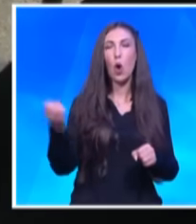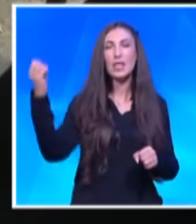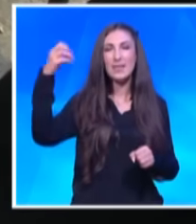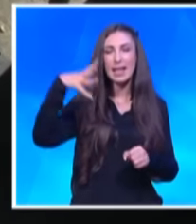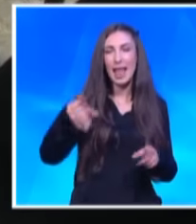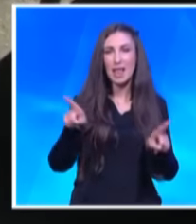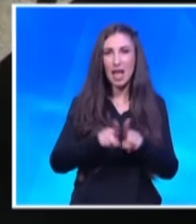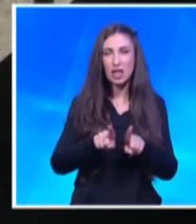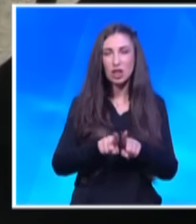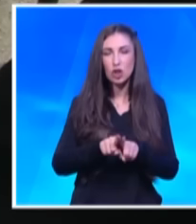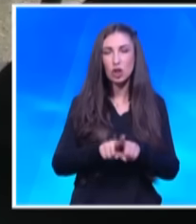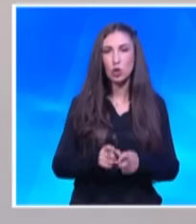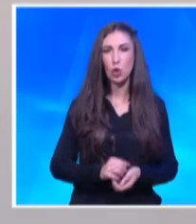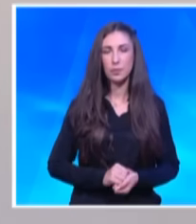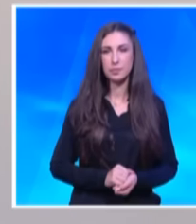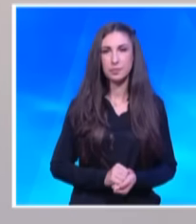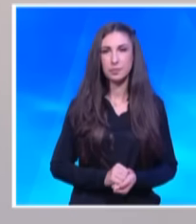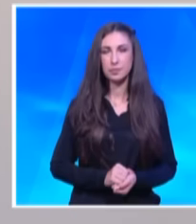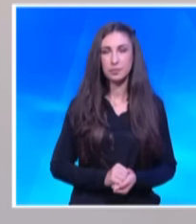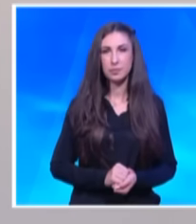на стадиона.